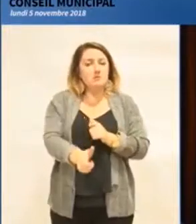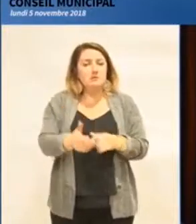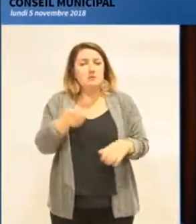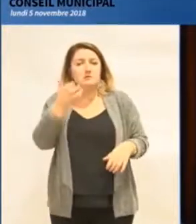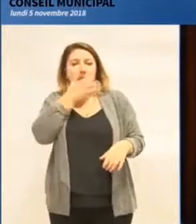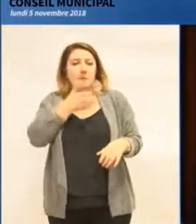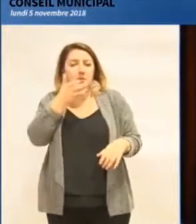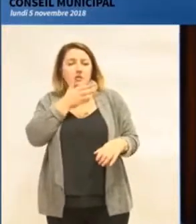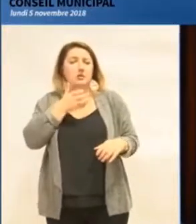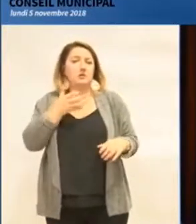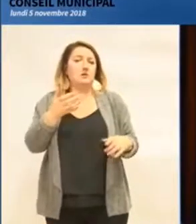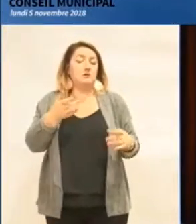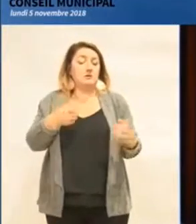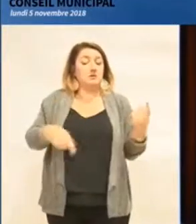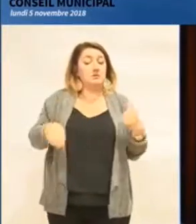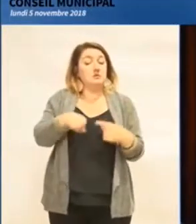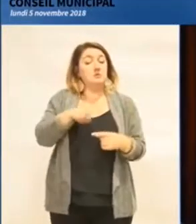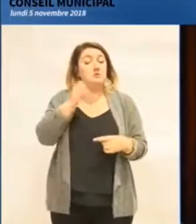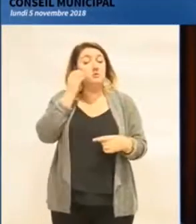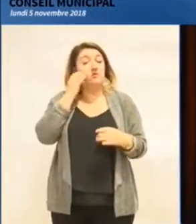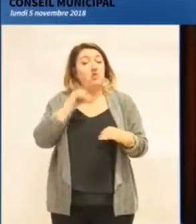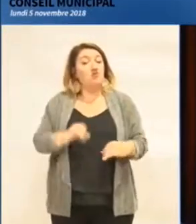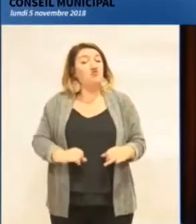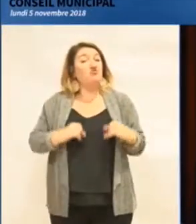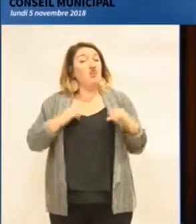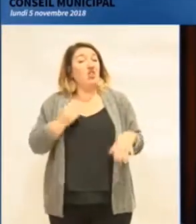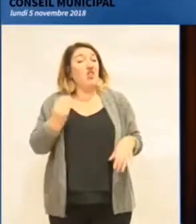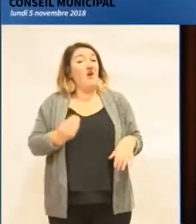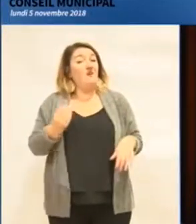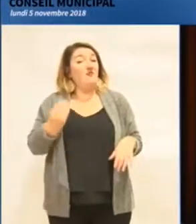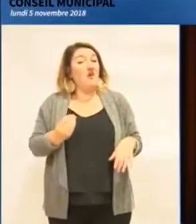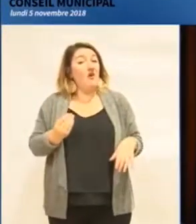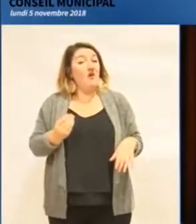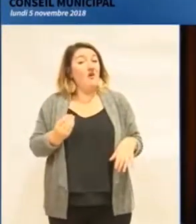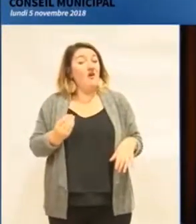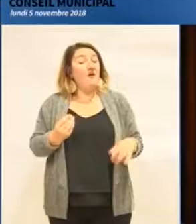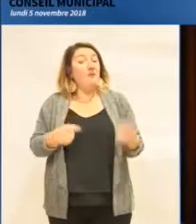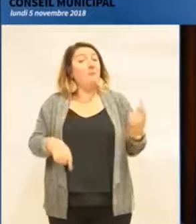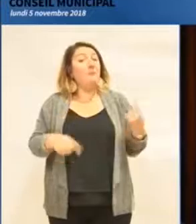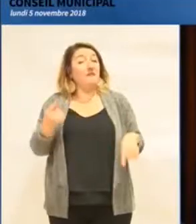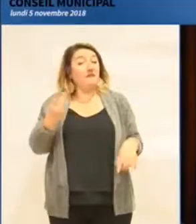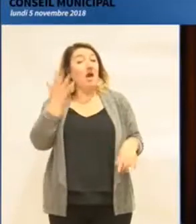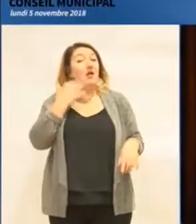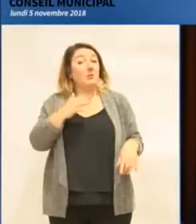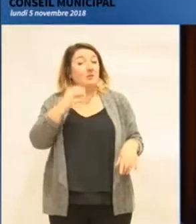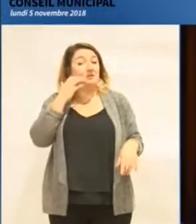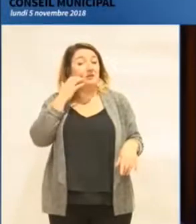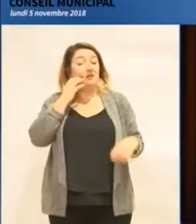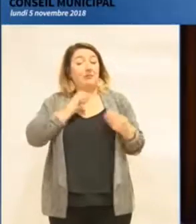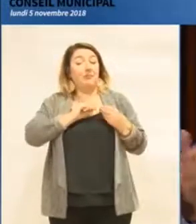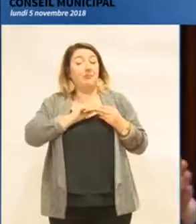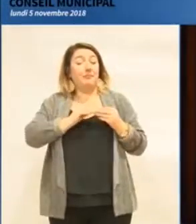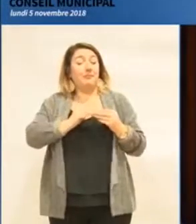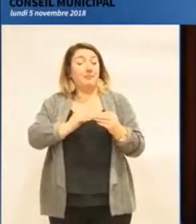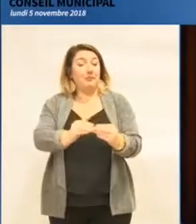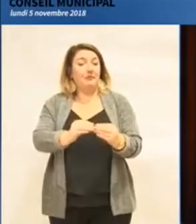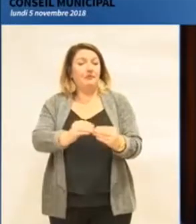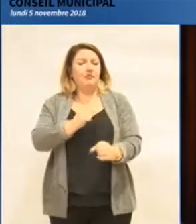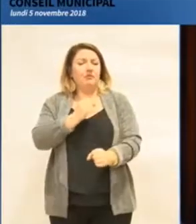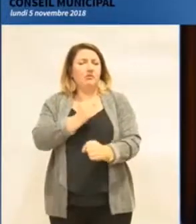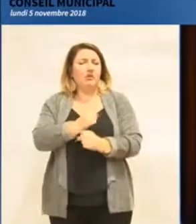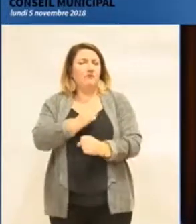de ces jeunes enfants sont ensuite ces adolescents avec lesquels nous avons des difficultés. Il y a un travail important à faire. Je pense que vous le